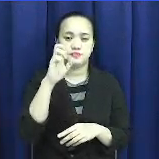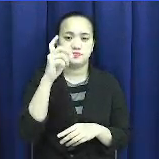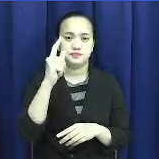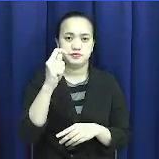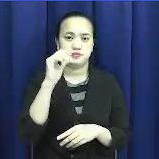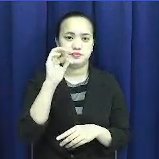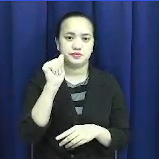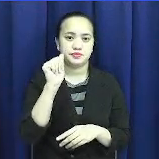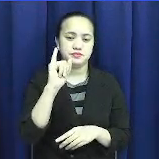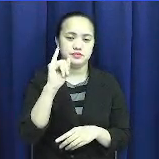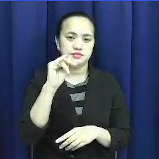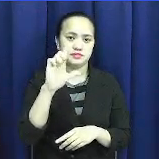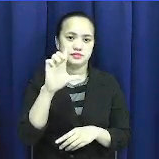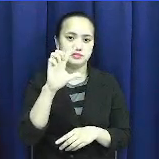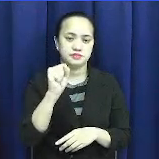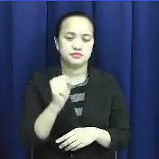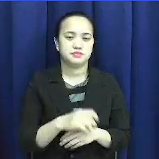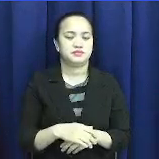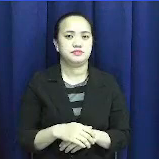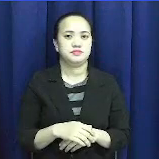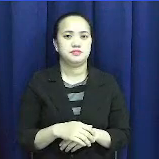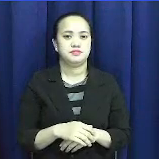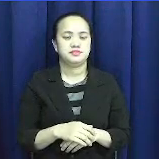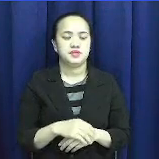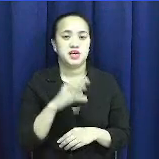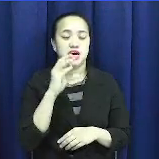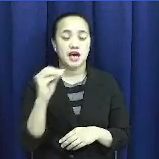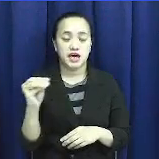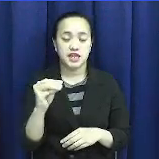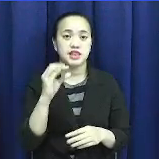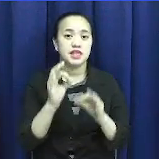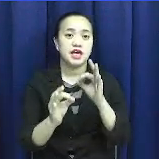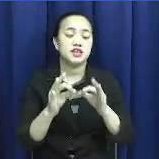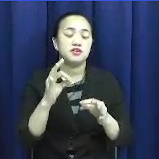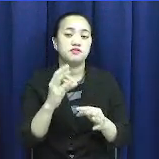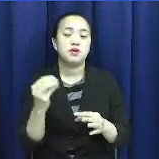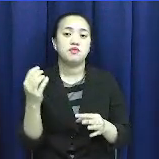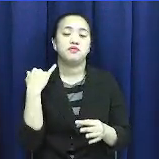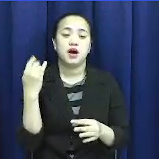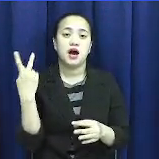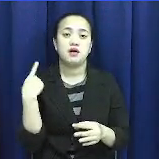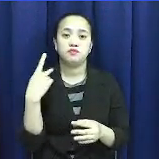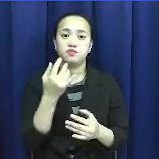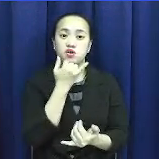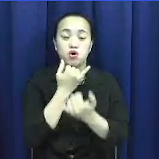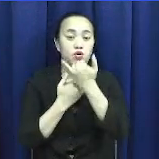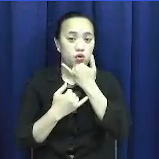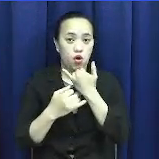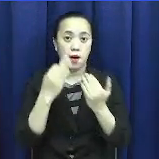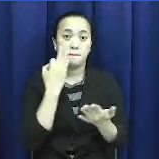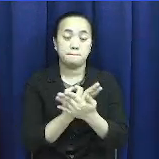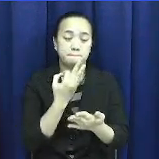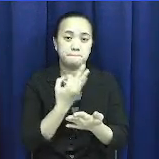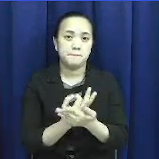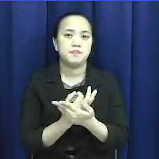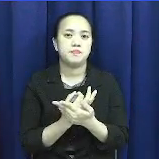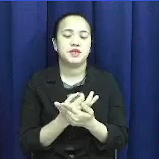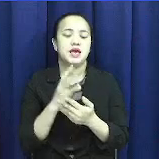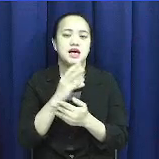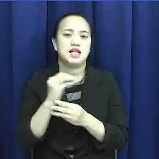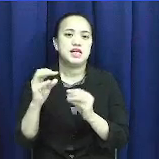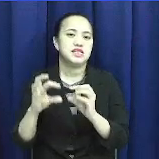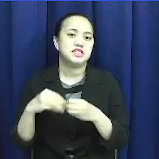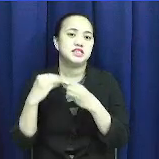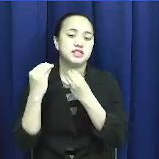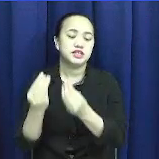merong dumating na kakaibang pera, alam na agad nila na fake yon. Hindi sila binigyan ng fake na pera, kundi binigyan